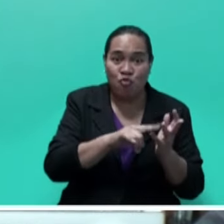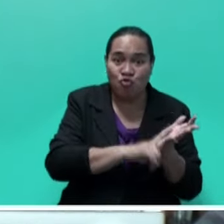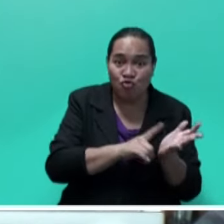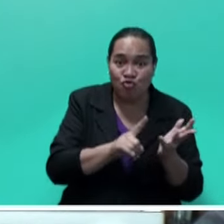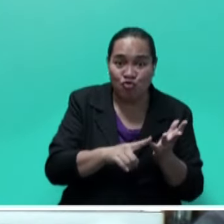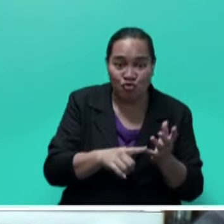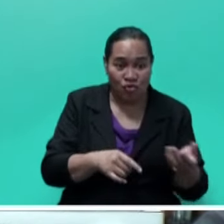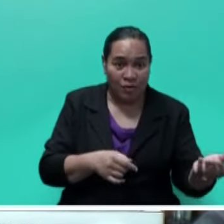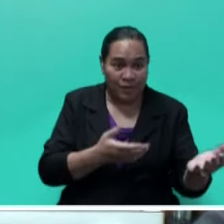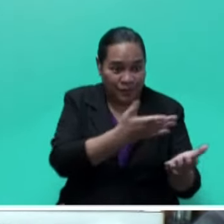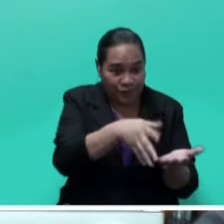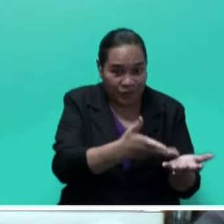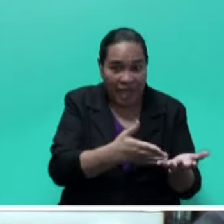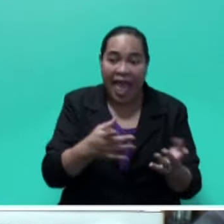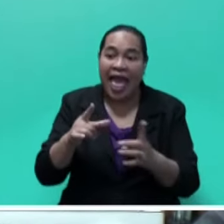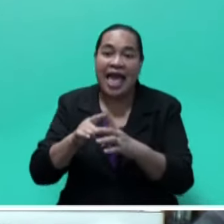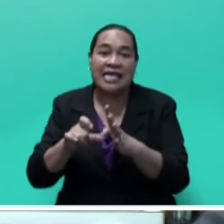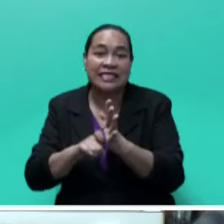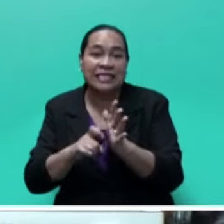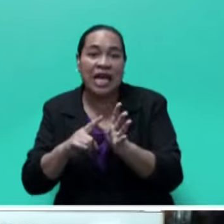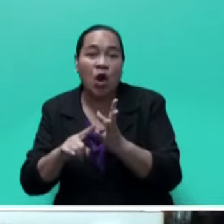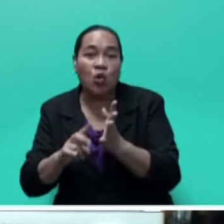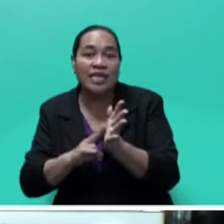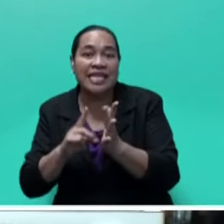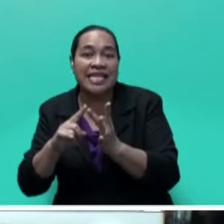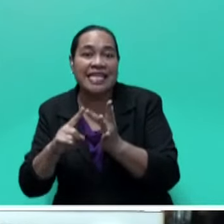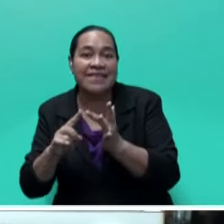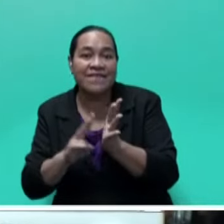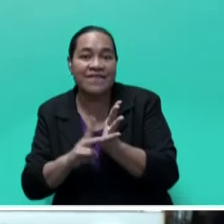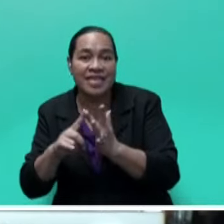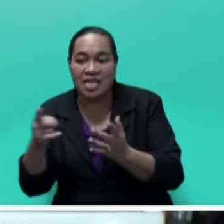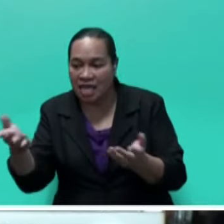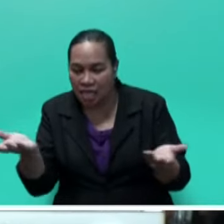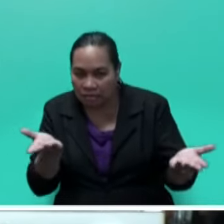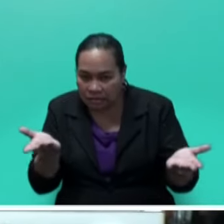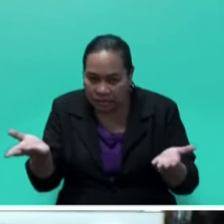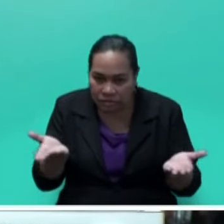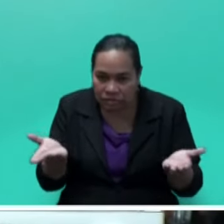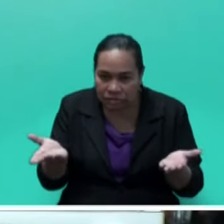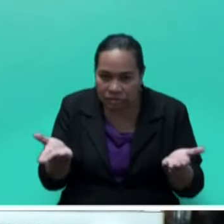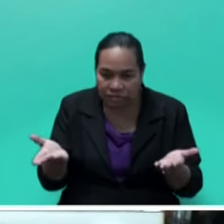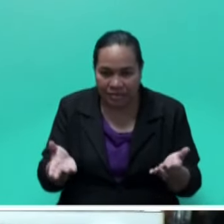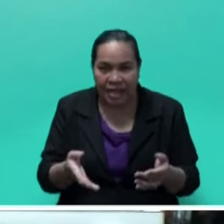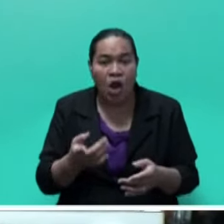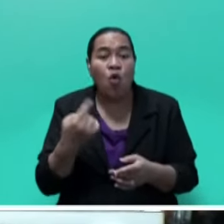ke na vono turanga o Ronivi. O ira era tau kena na ngeli. E na vono kanda vetala noa tautungo.